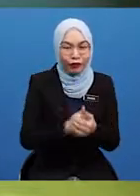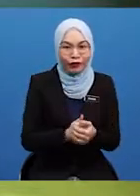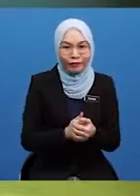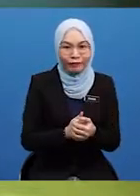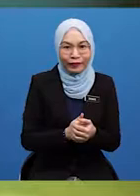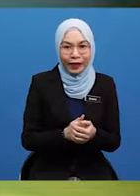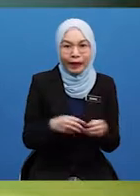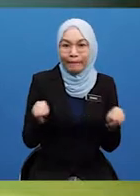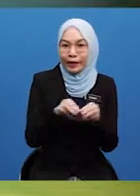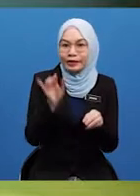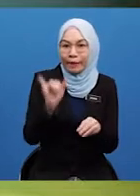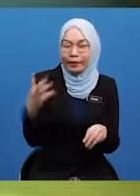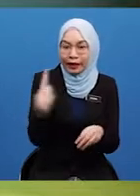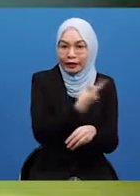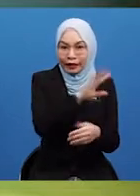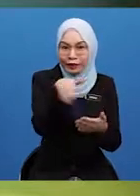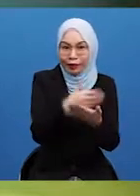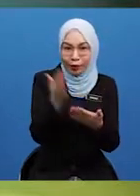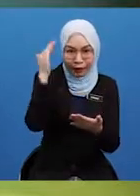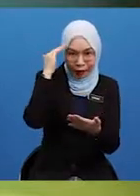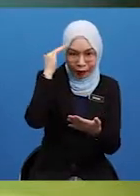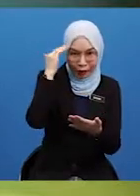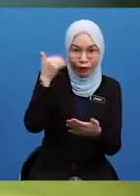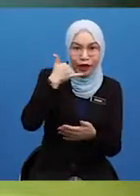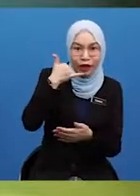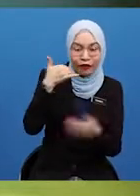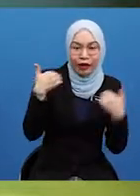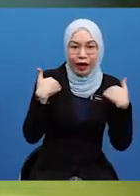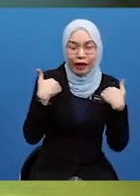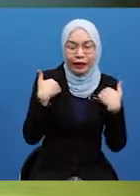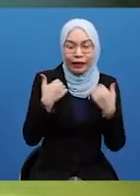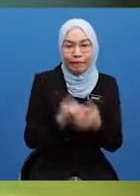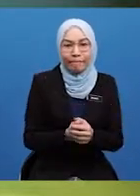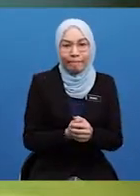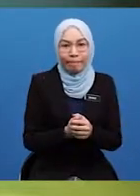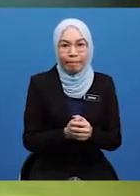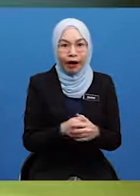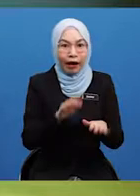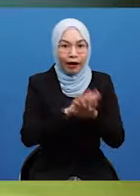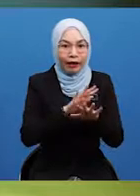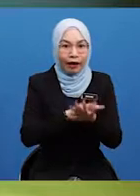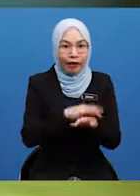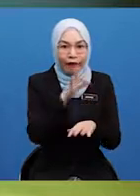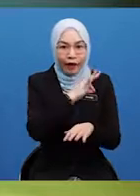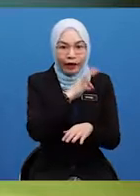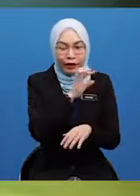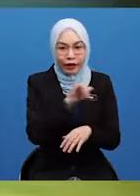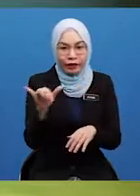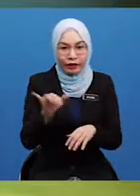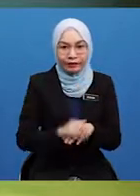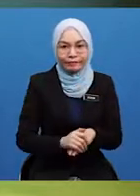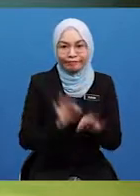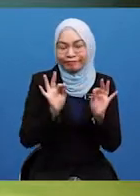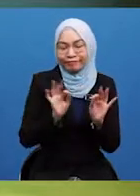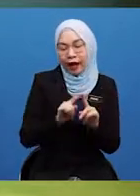kegunaannya yang kita boleh manfaatkan dengan sebaiknya jikalau kita salah guna